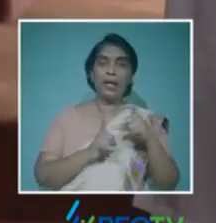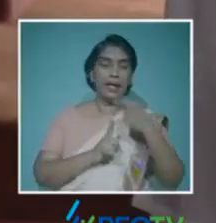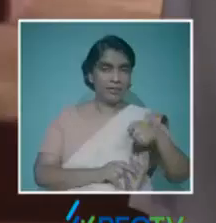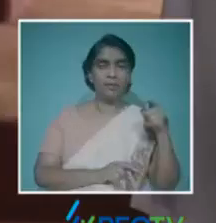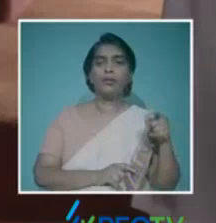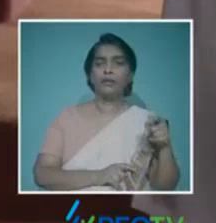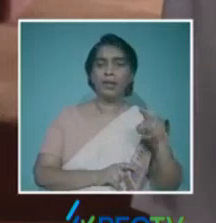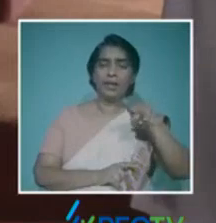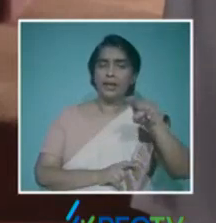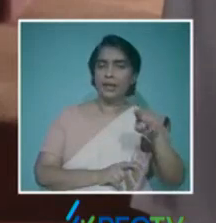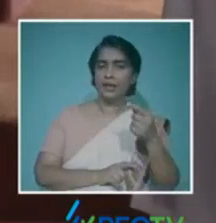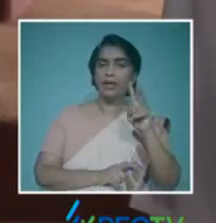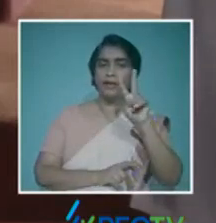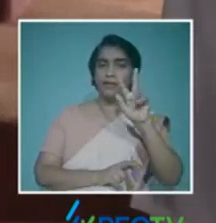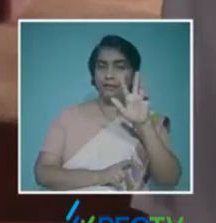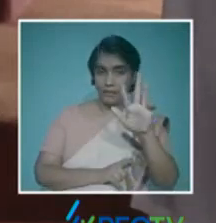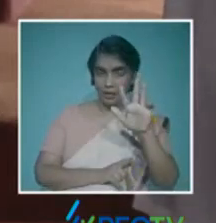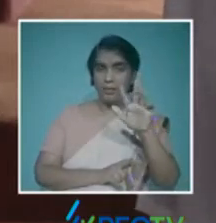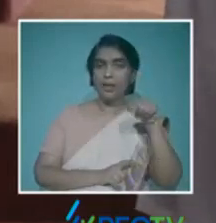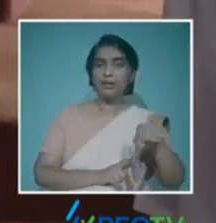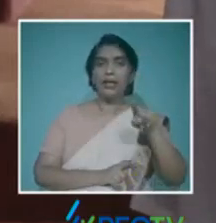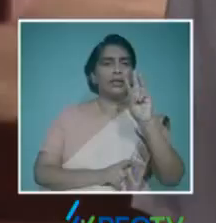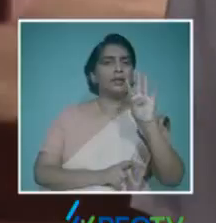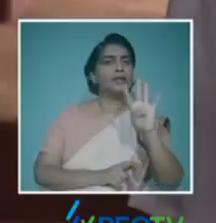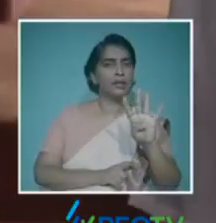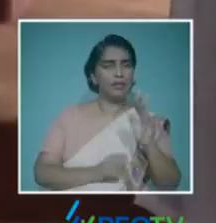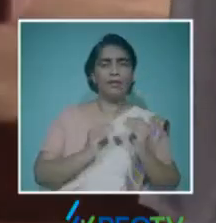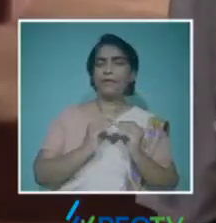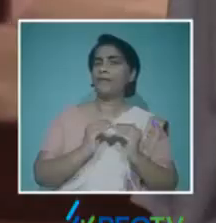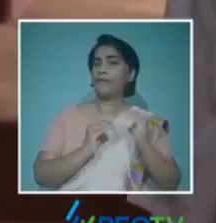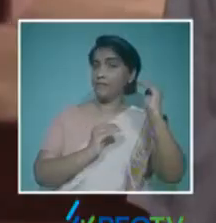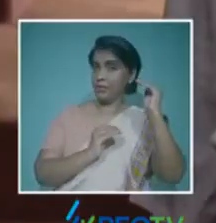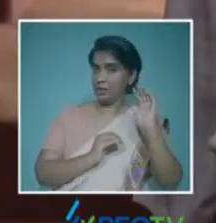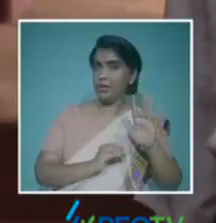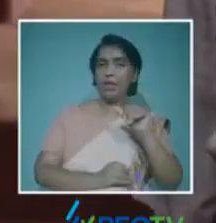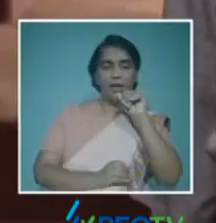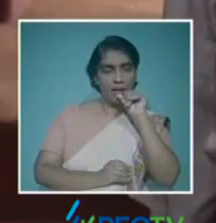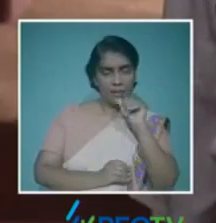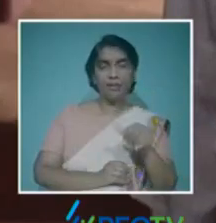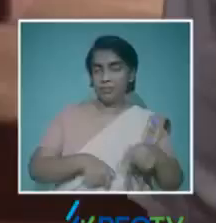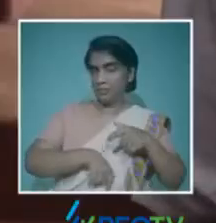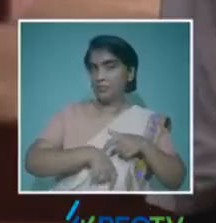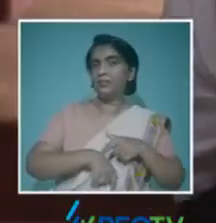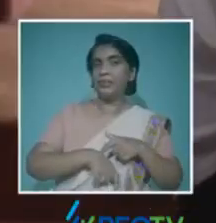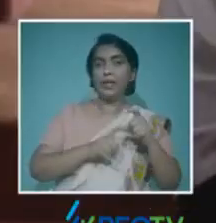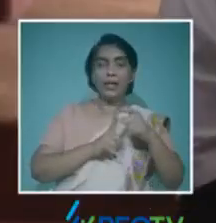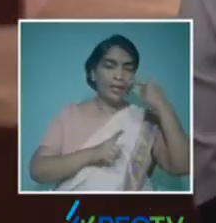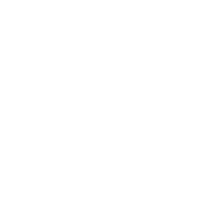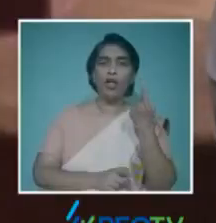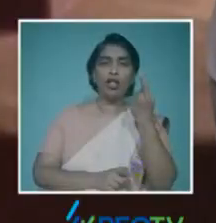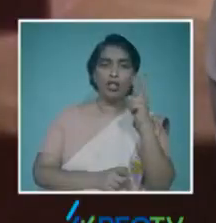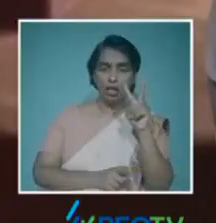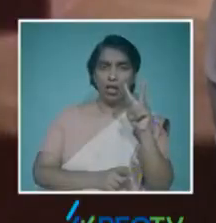වල ගත්තොත් 129 තිබ්බක 134 දක්වා වැඩිවීමක් තියෙනවා. ඇත්තම තත්ත්වේ ගත්තොත් මේ වෙලාවේ ඩීසල් වල